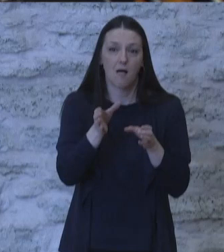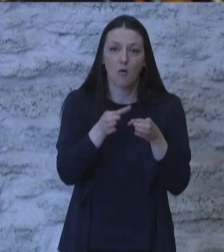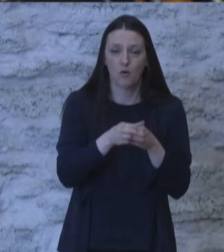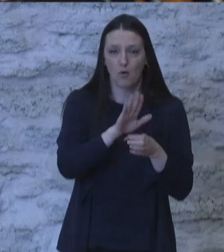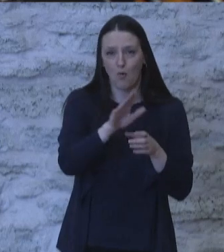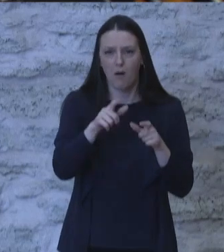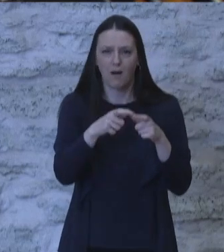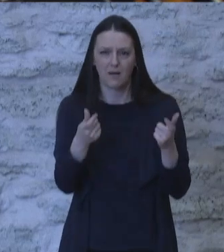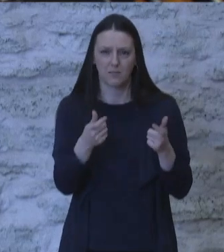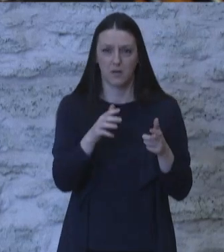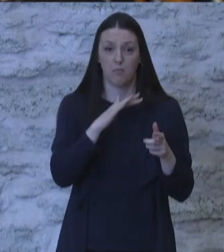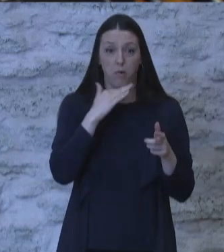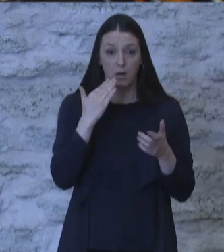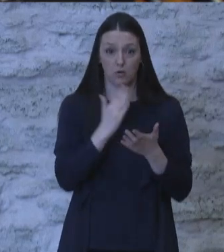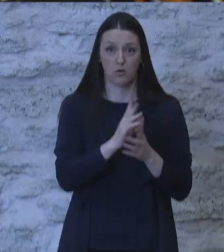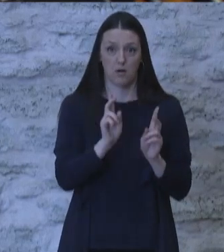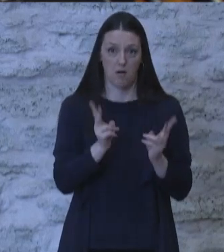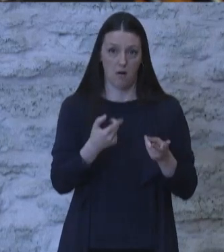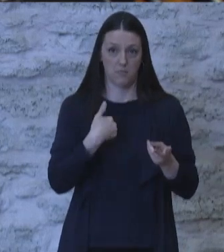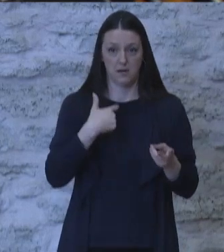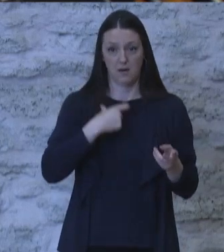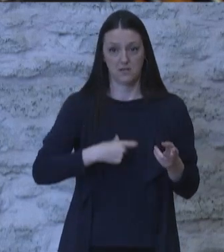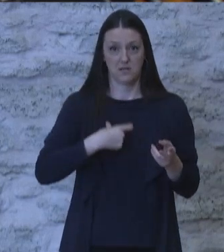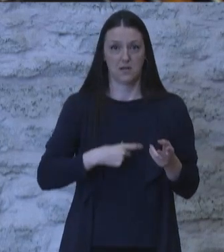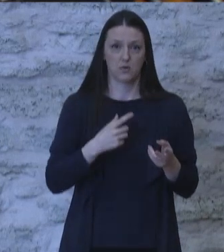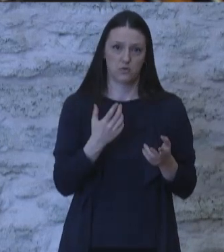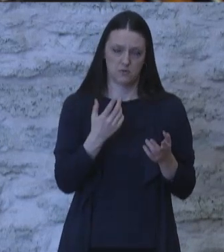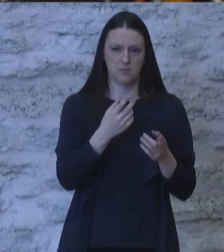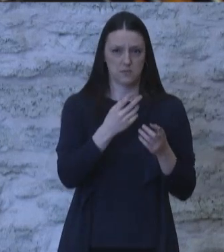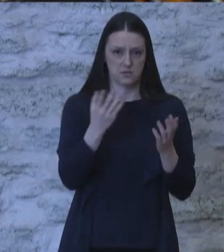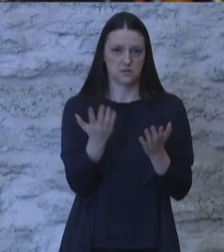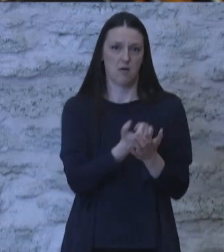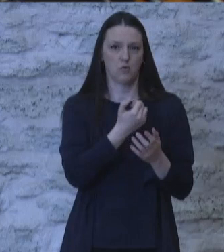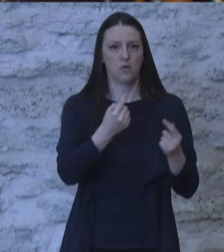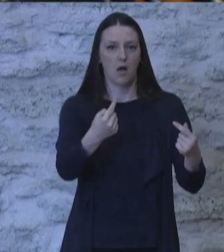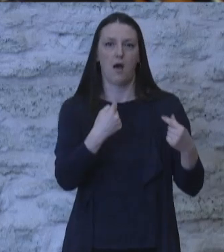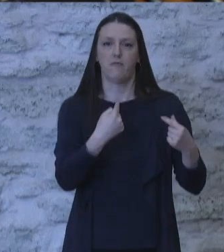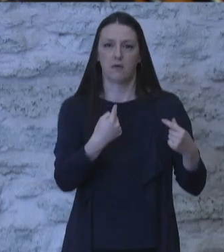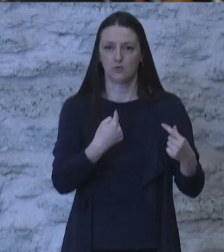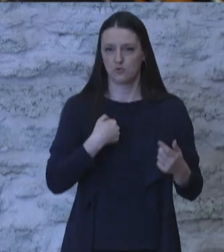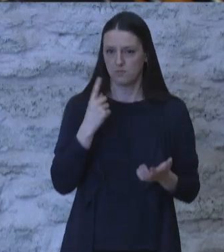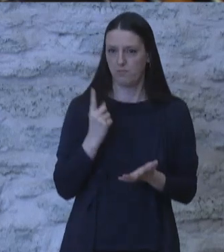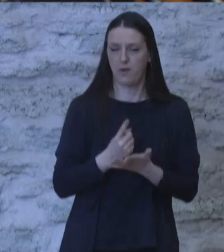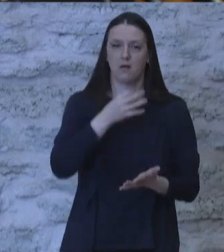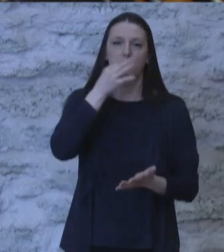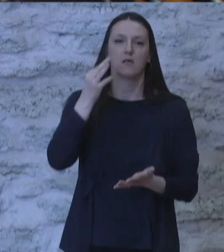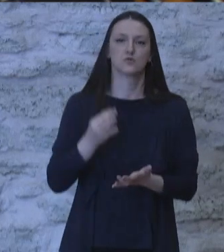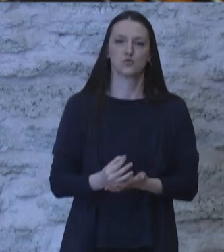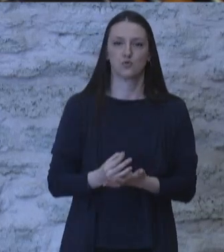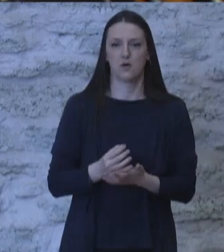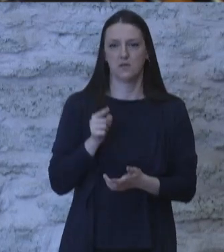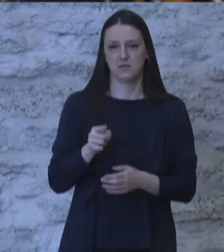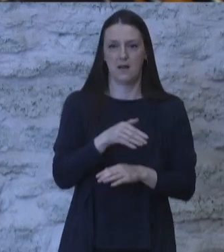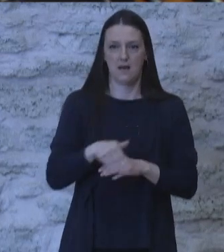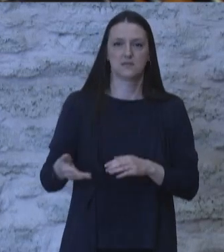Paljud meist on saanud ähvardusiga, mina olen saanud isiklikult mitu ähvardust, et ma võib-olla vastutama selle eest, et me